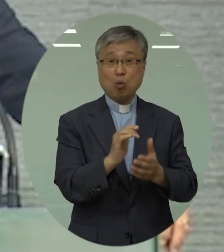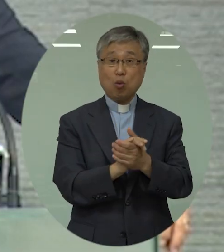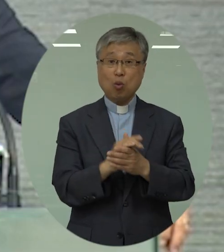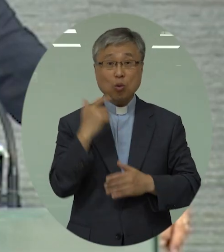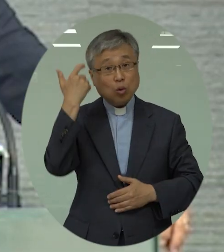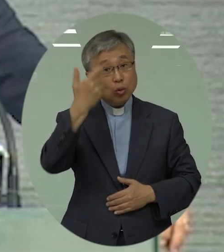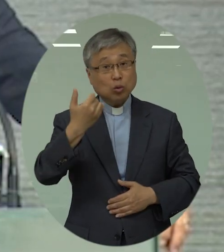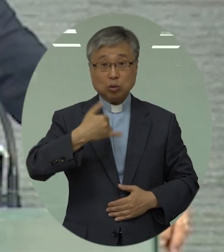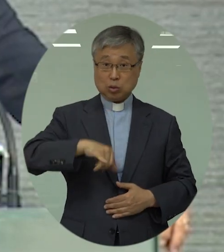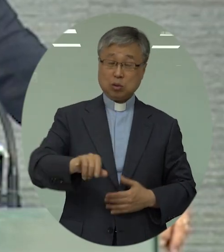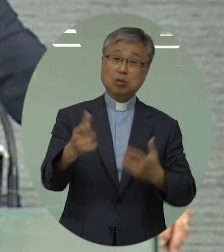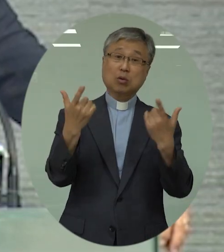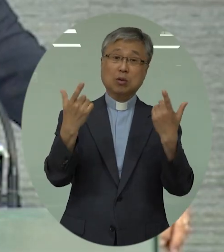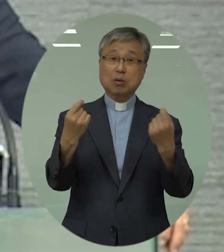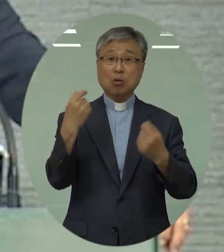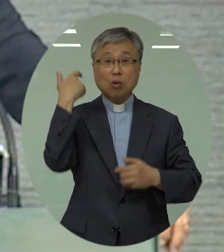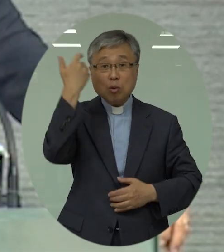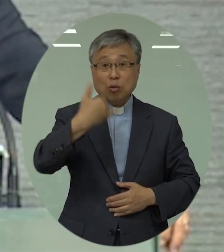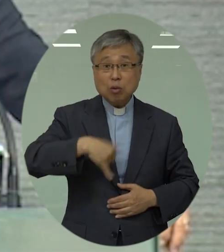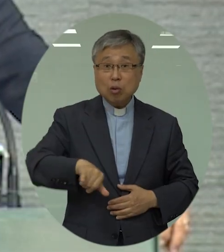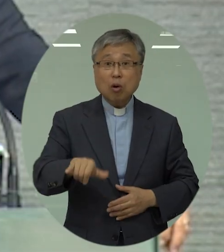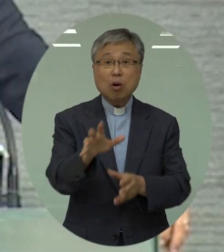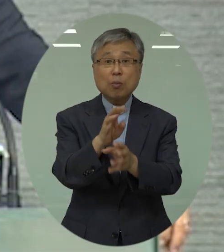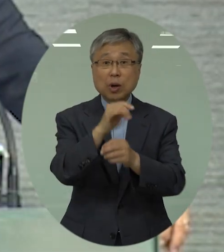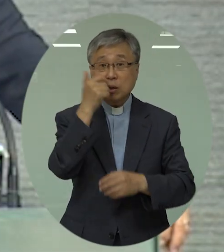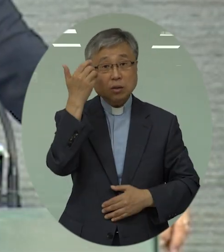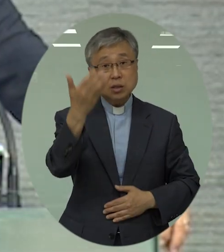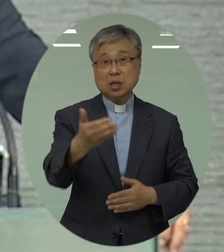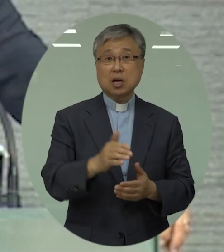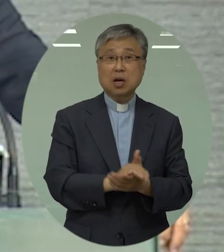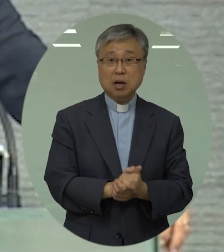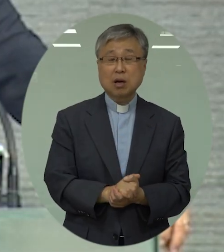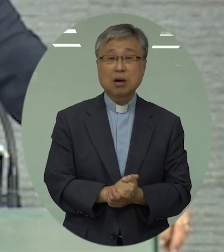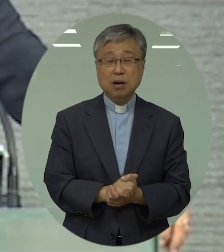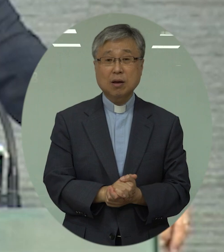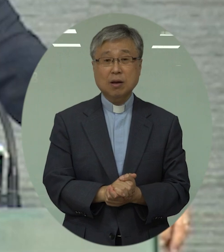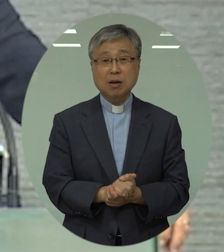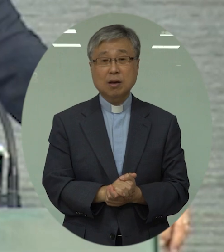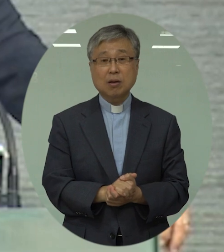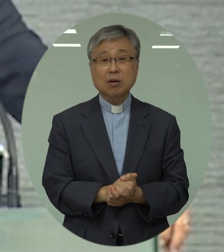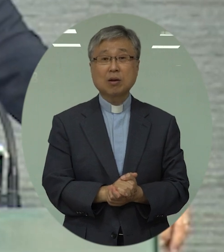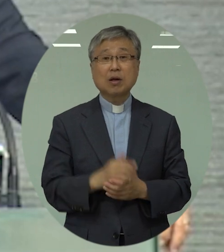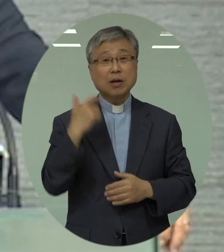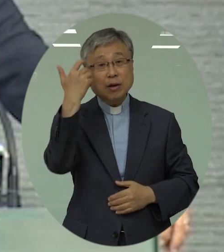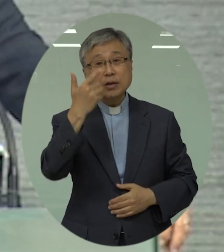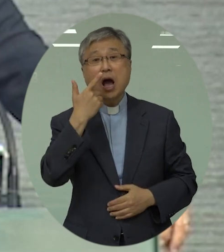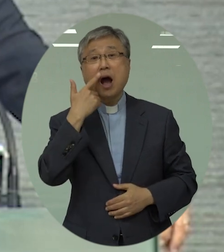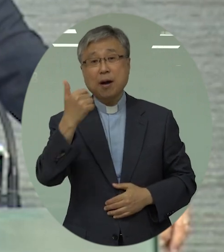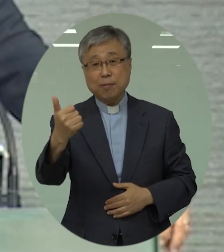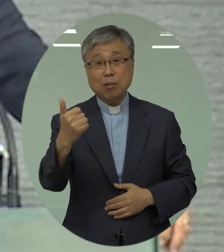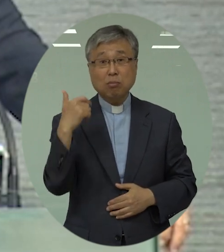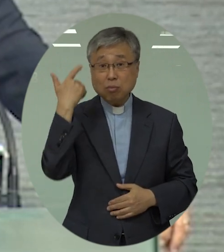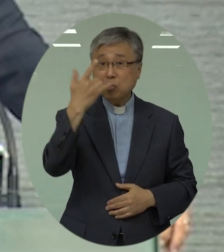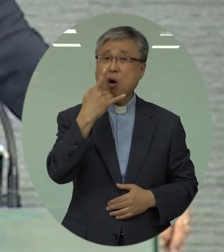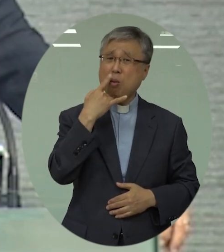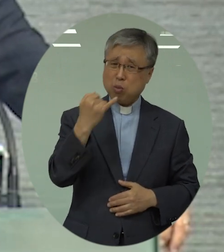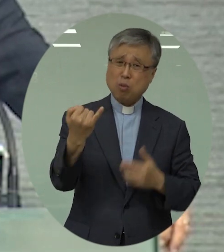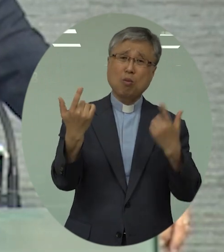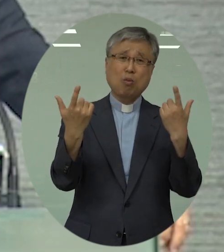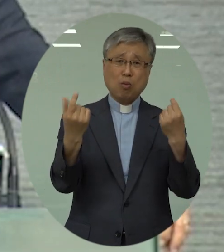영적 자녀들이에요. 영적 자녀들이 얼마나 있느냐, 영적 자녀들. 네, 이게 영적 아비예요. 영적